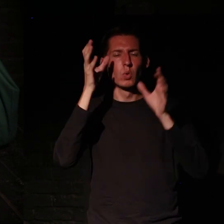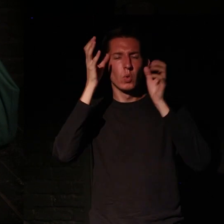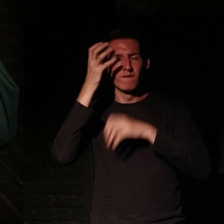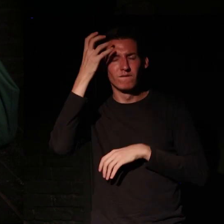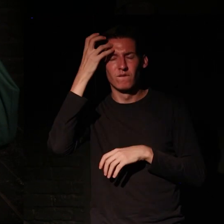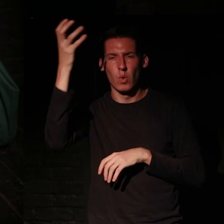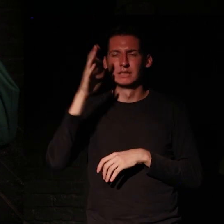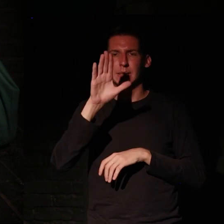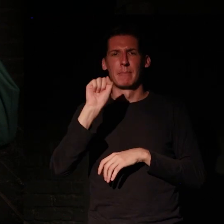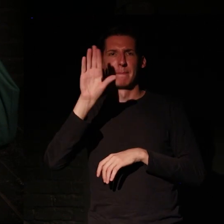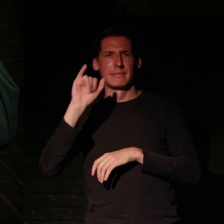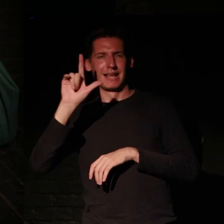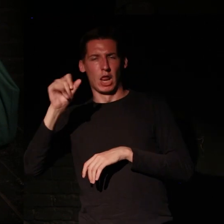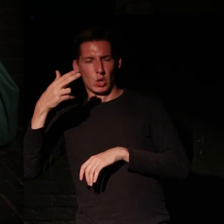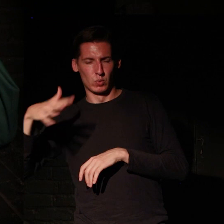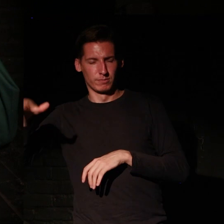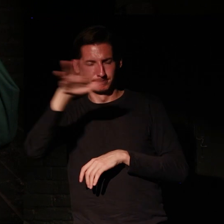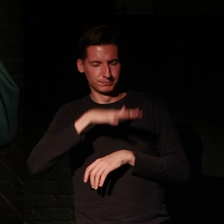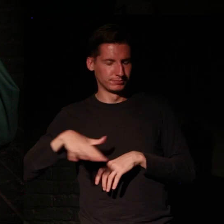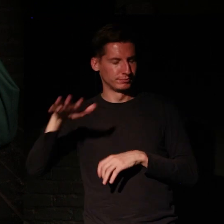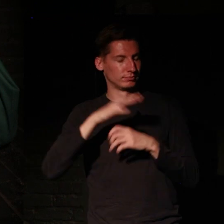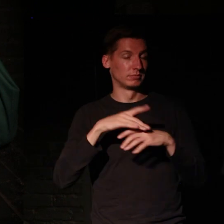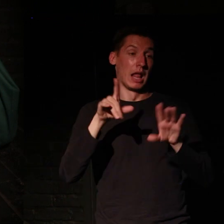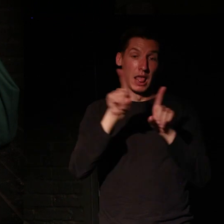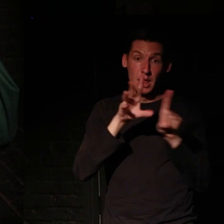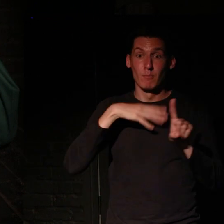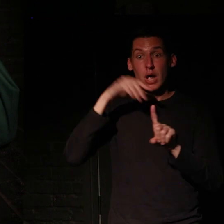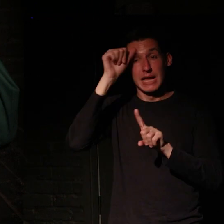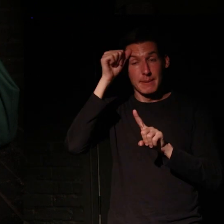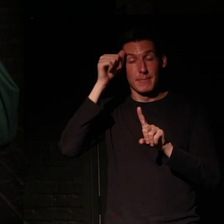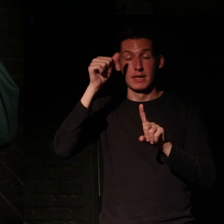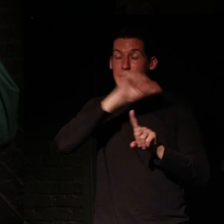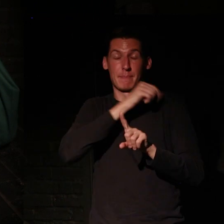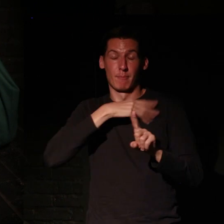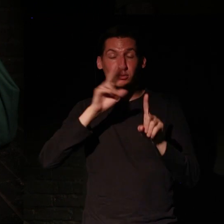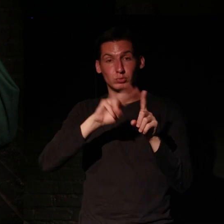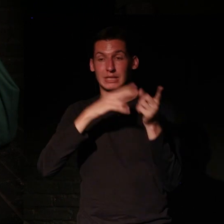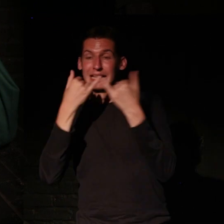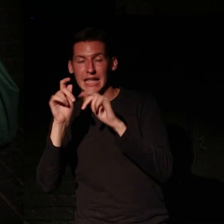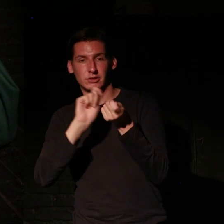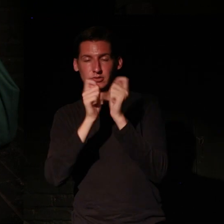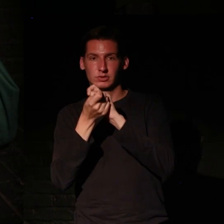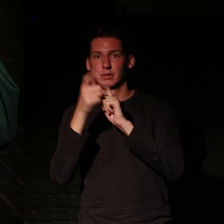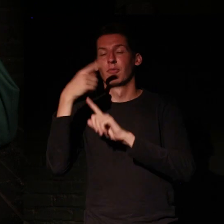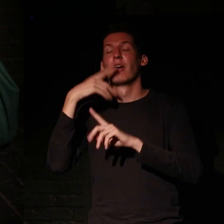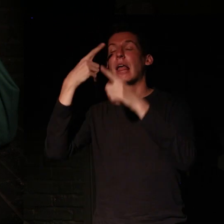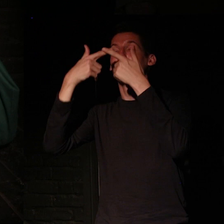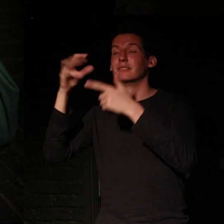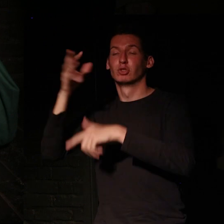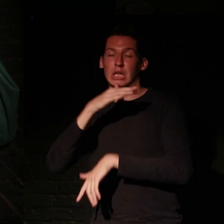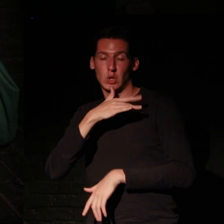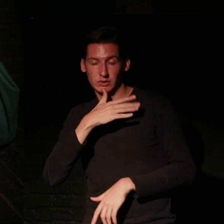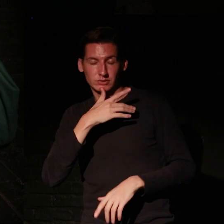władcą babilońskim. Tak? Ale można to imię przekazać w takiej wersji, w jakiej występuje w tekście hebrajskim, a